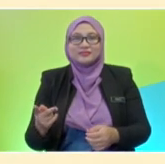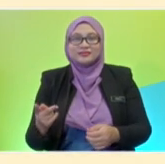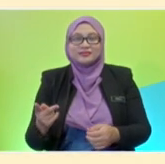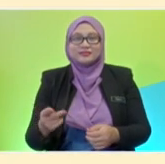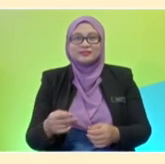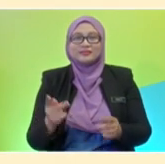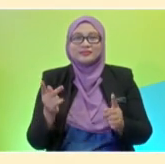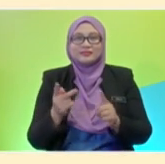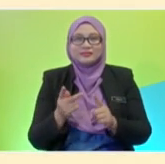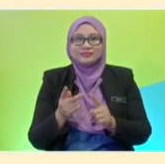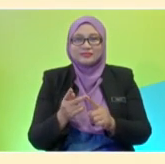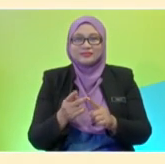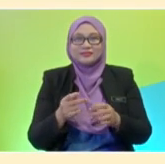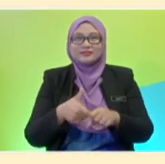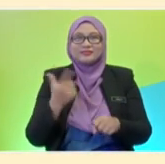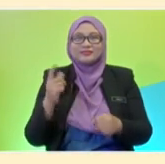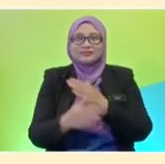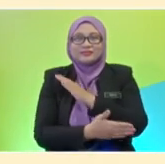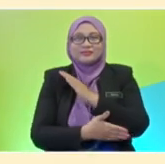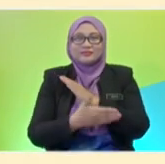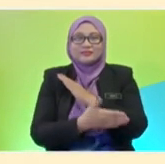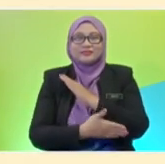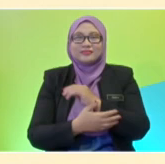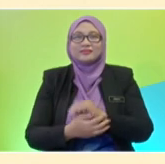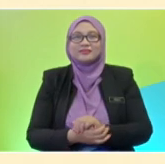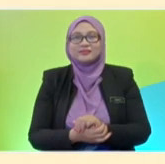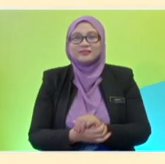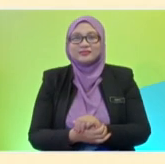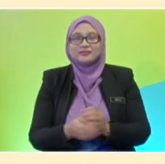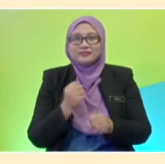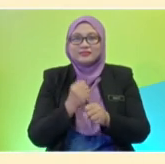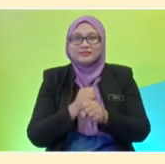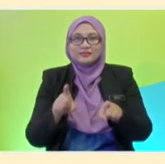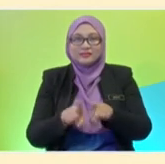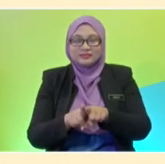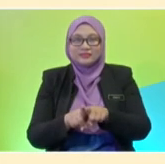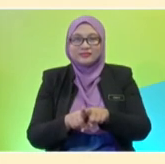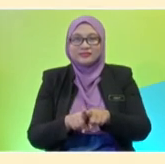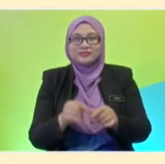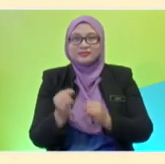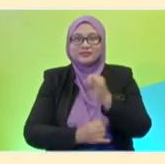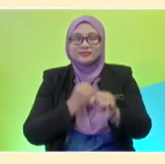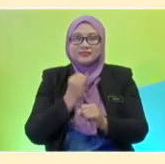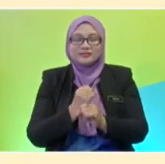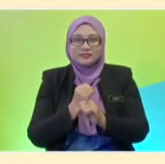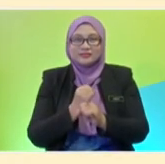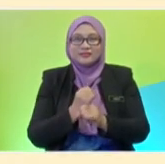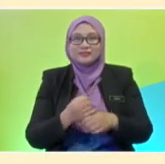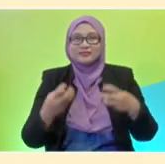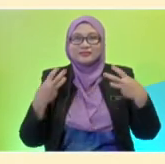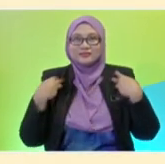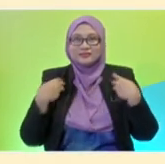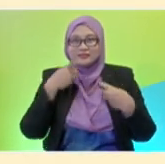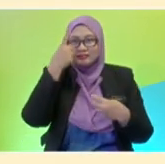kerjasama pada permintaan antara bangsa diwujudkan bagi-bagi berbagai peralatan